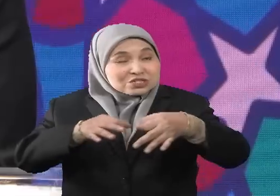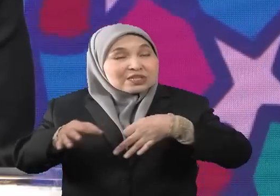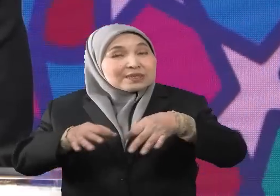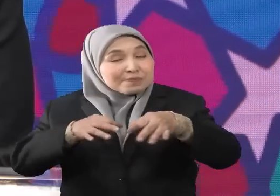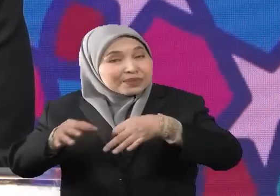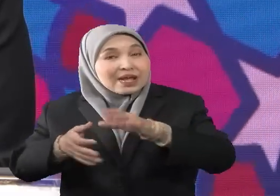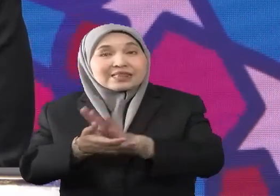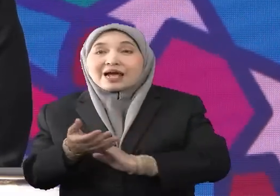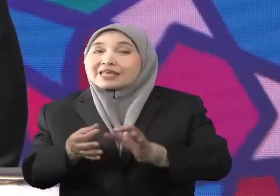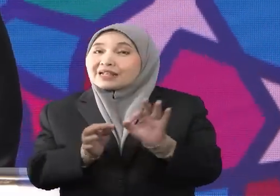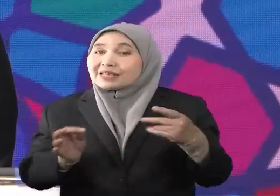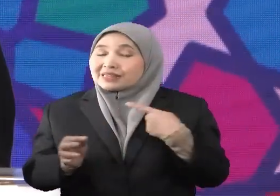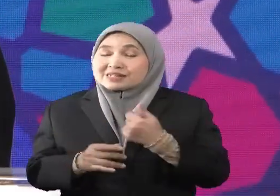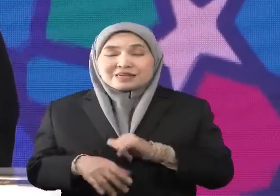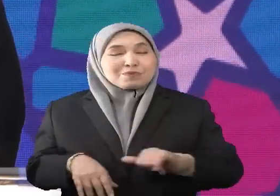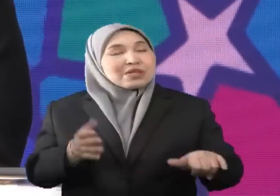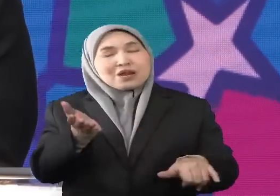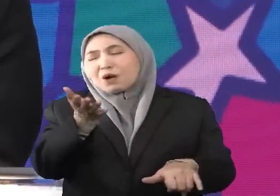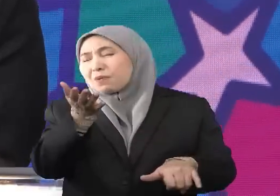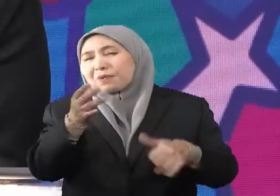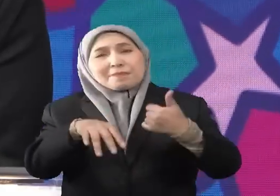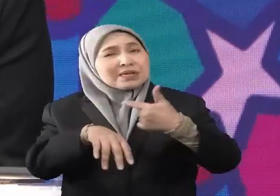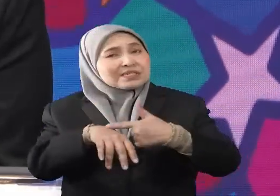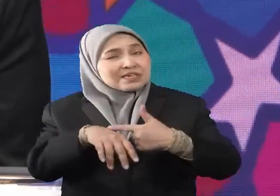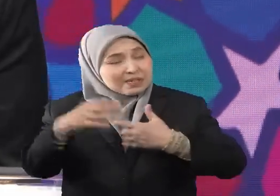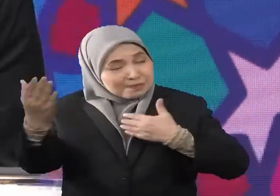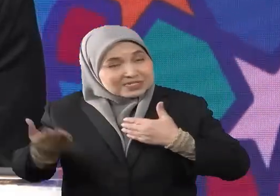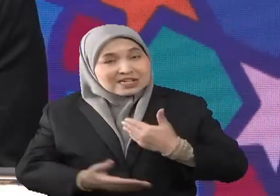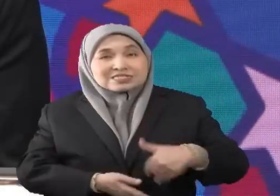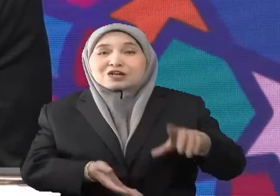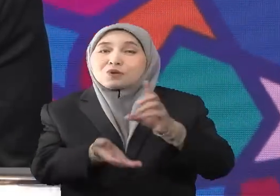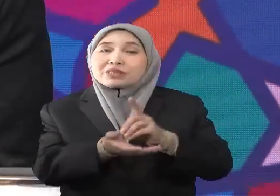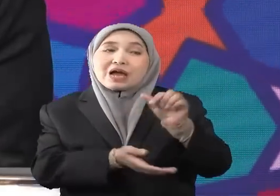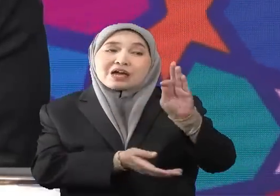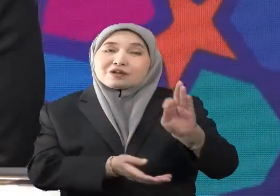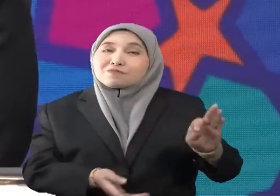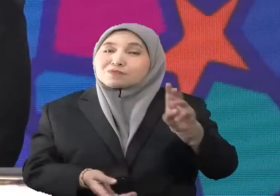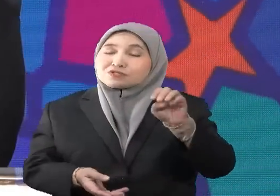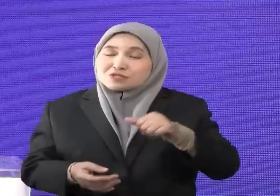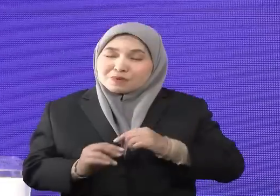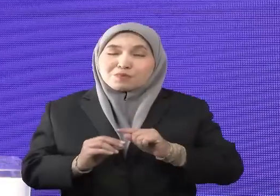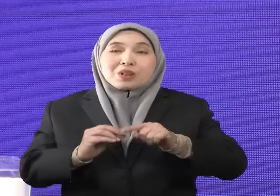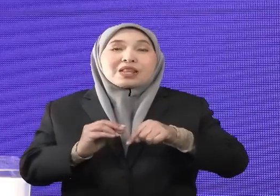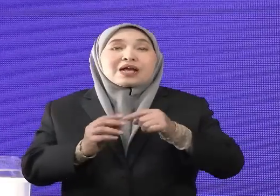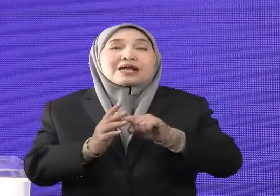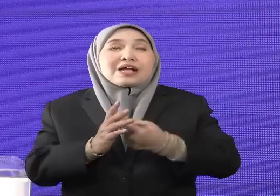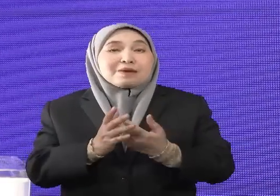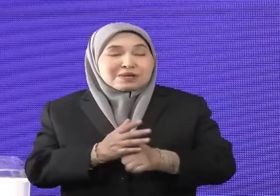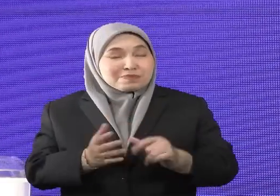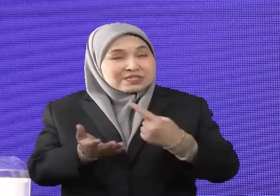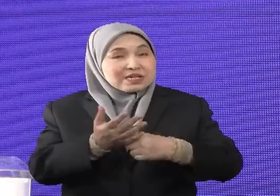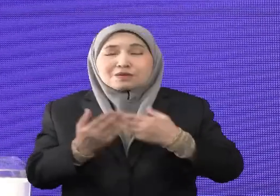dan saya tetap memuliakan masa silahkan untuk memuliakan perbincangan kita terima